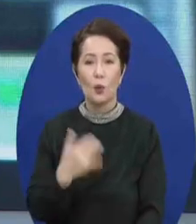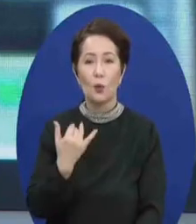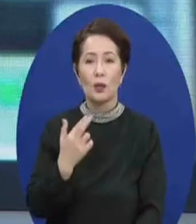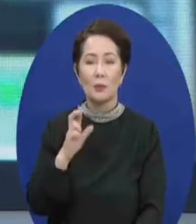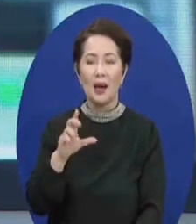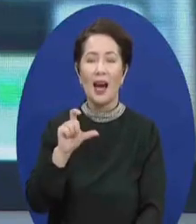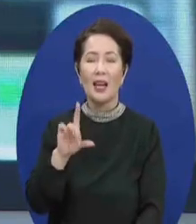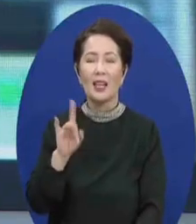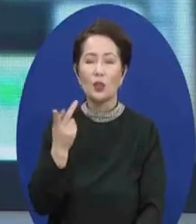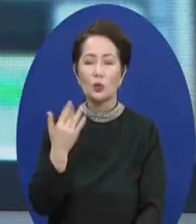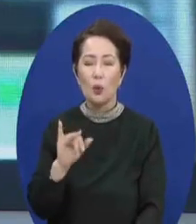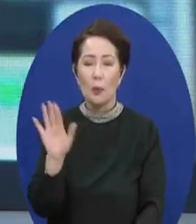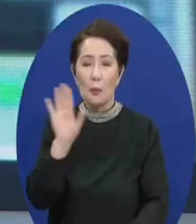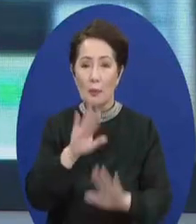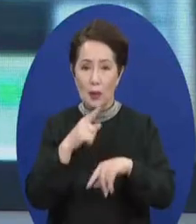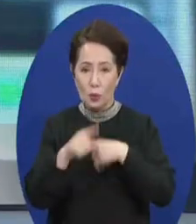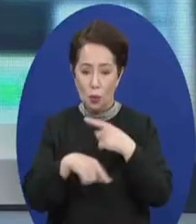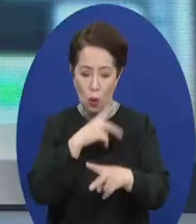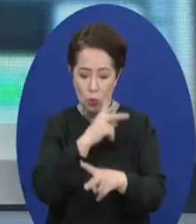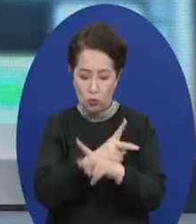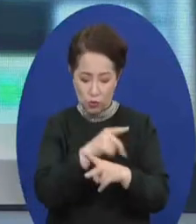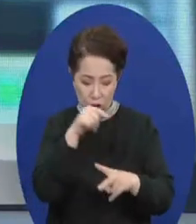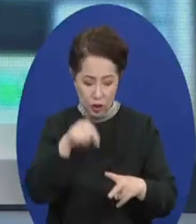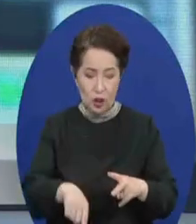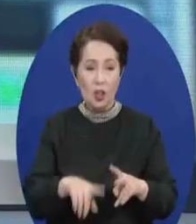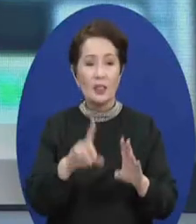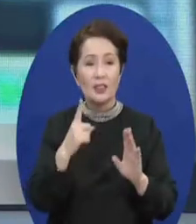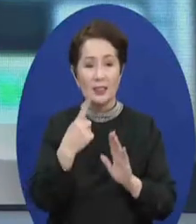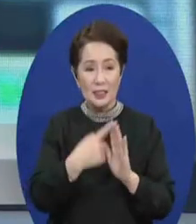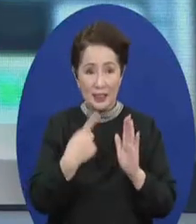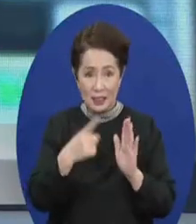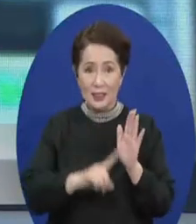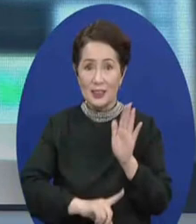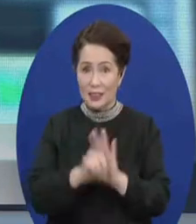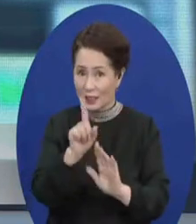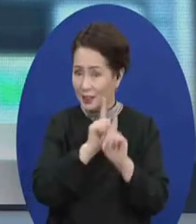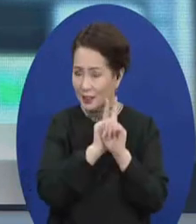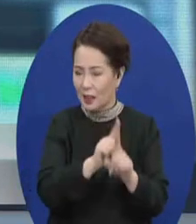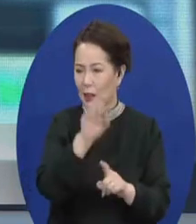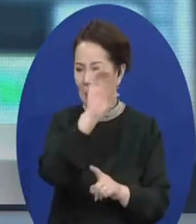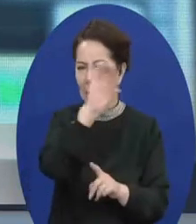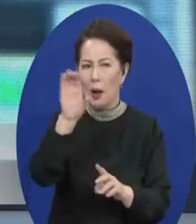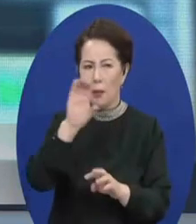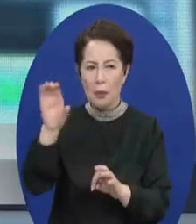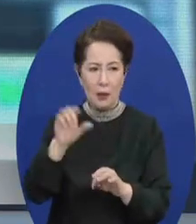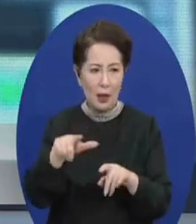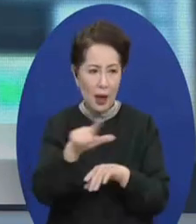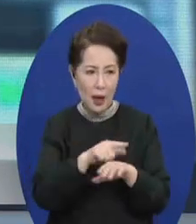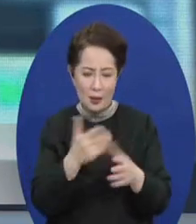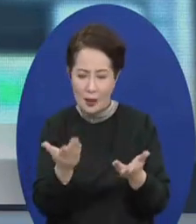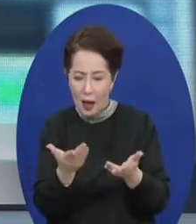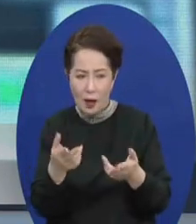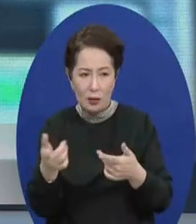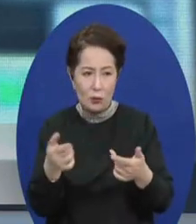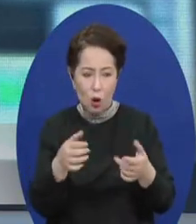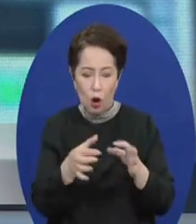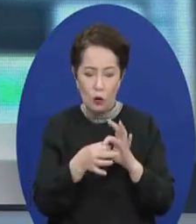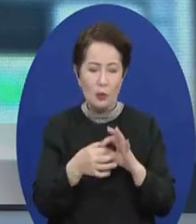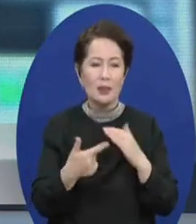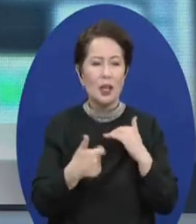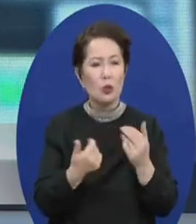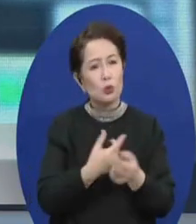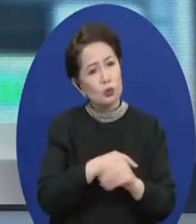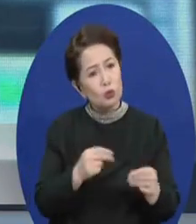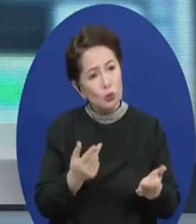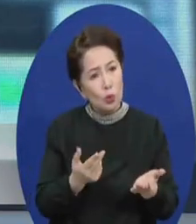Нийслэлийн эргэцүүлэн байдлын тухай хуулийн шинжилсэн найруулга энэ сараас хэрэгжиж эхэлсэн. Инженер ажихуй нэгжүүд үйл ажиллагаа явуулж байгаа байршлаасаа шалтгаалаад татвараас